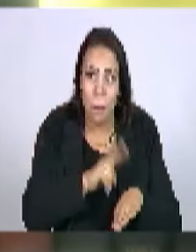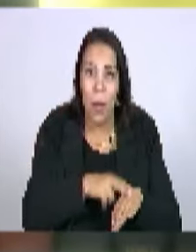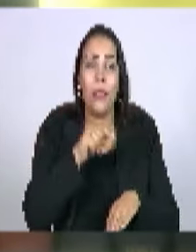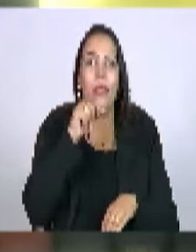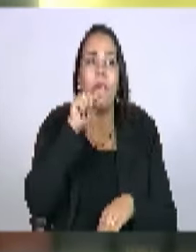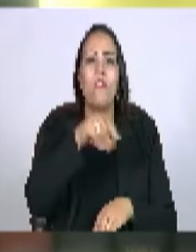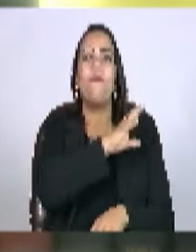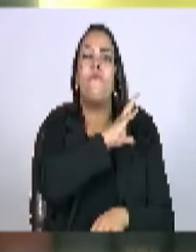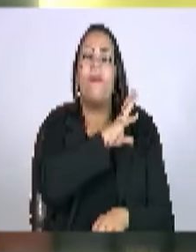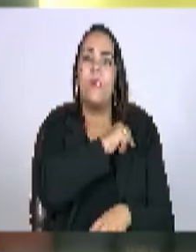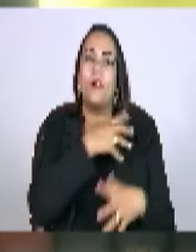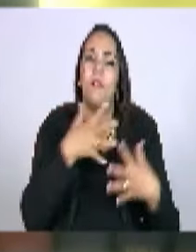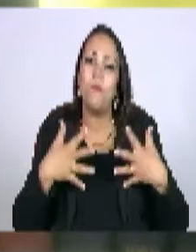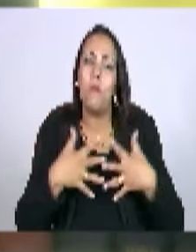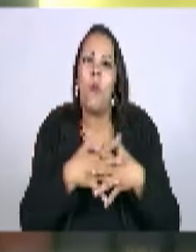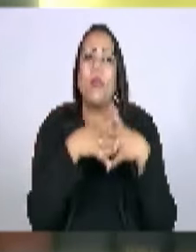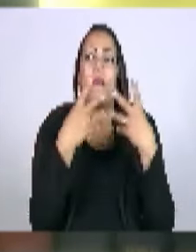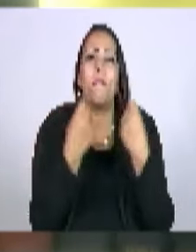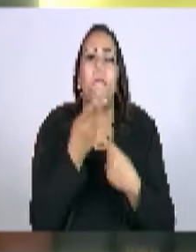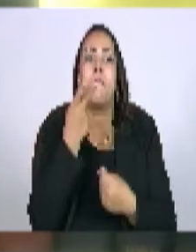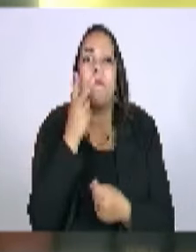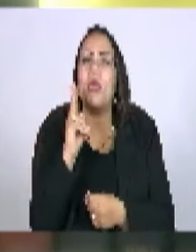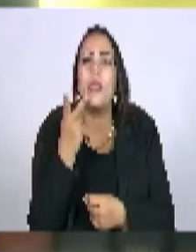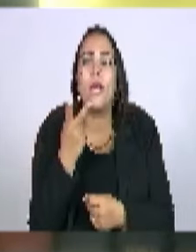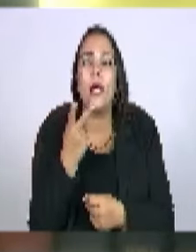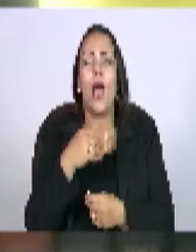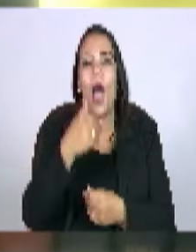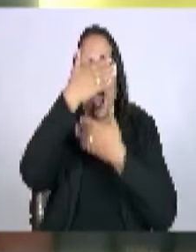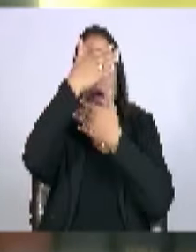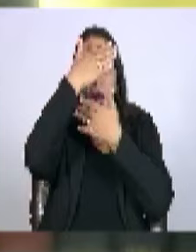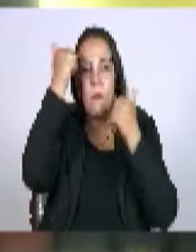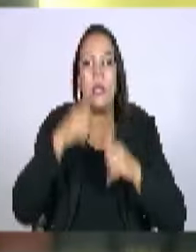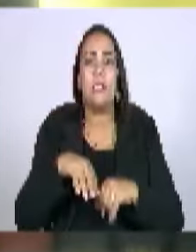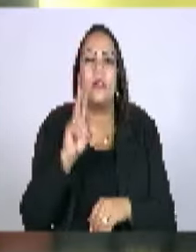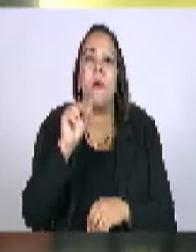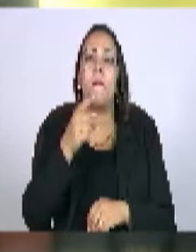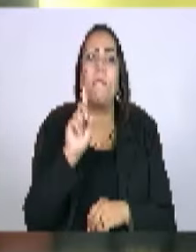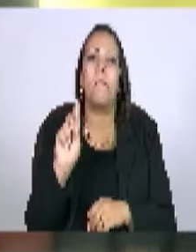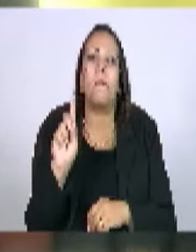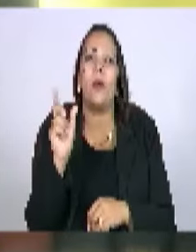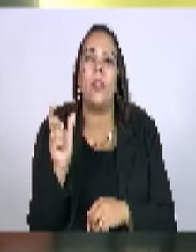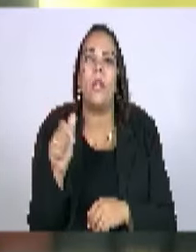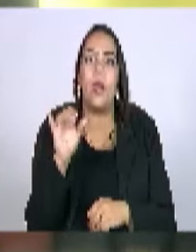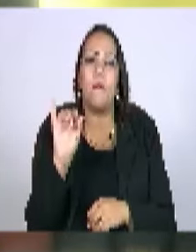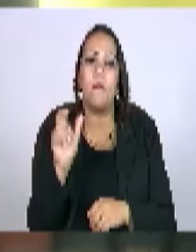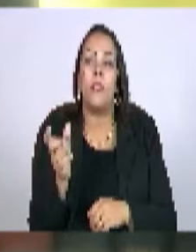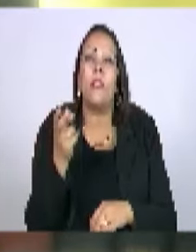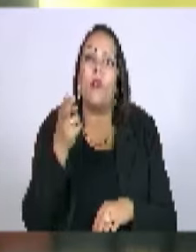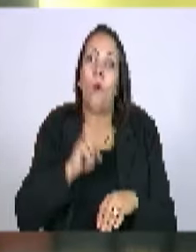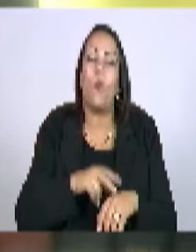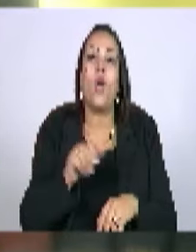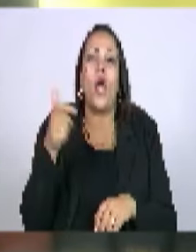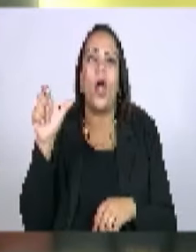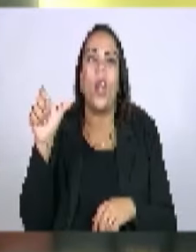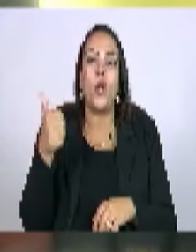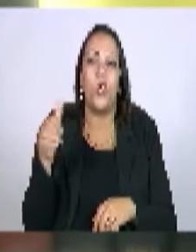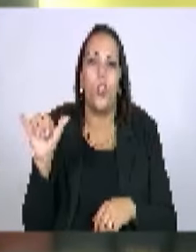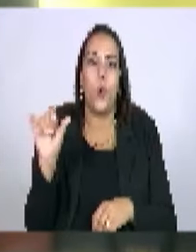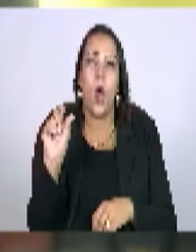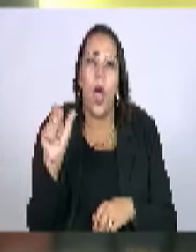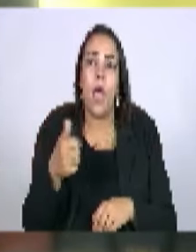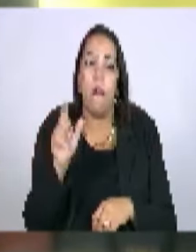لحركه حماس بنيامين نتنياهو رئيس الحكومه يقاف جلنت